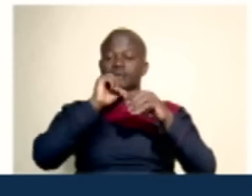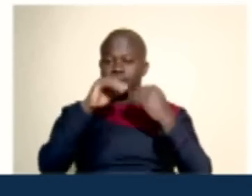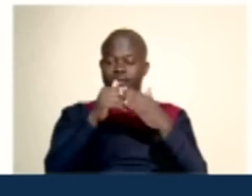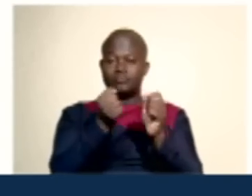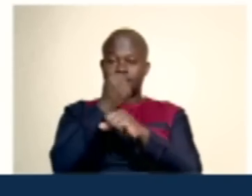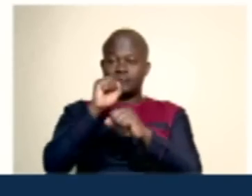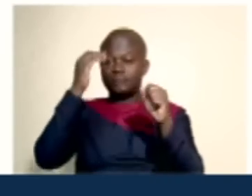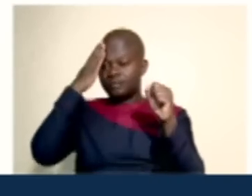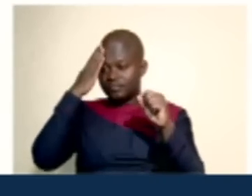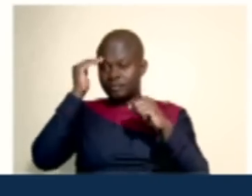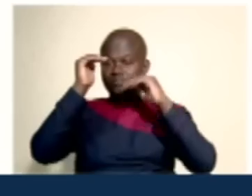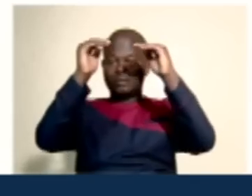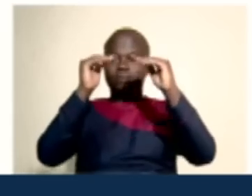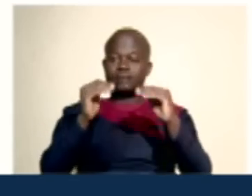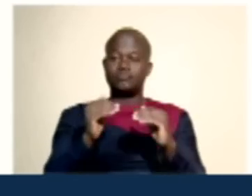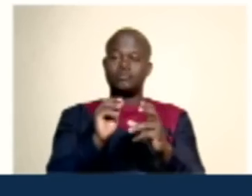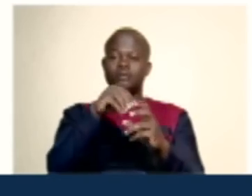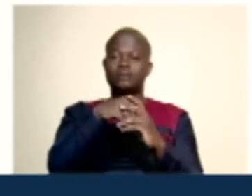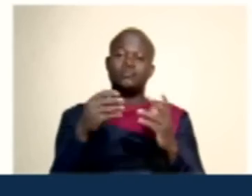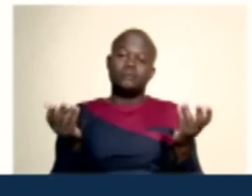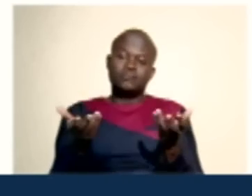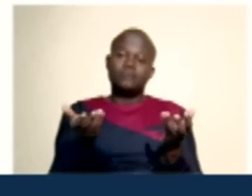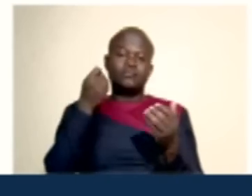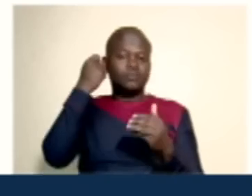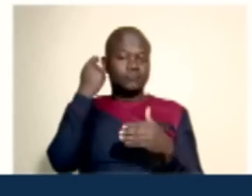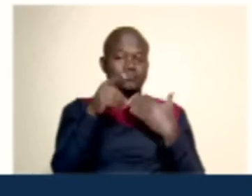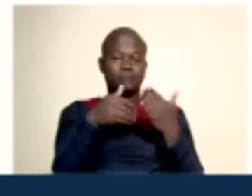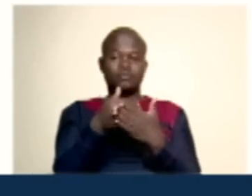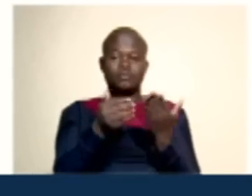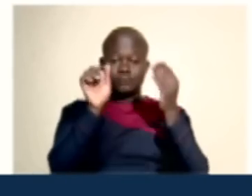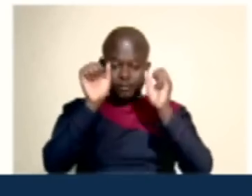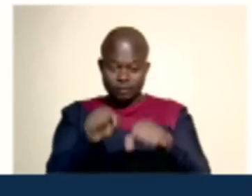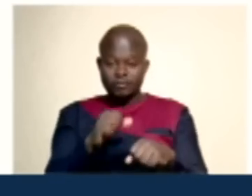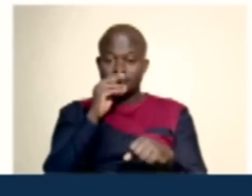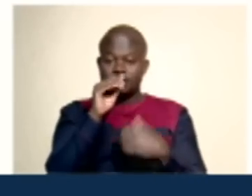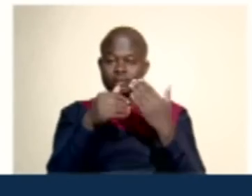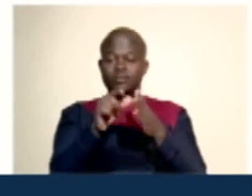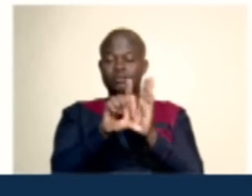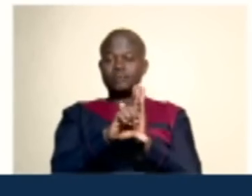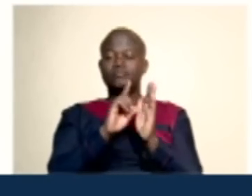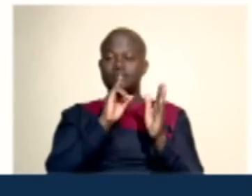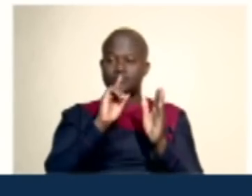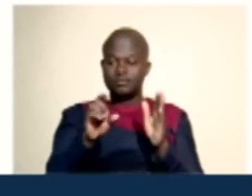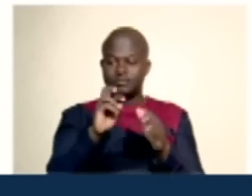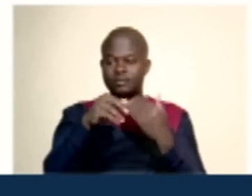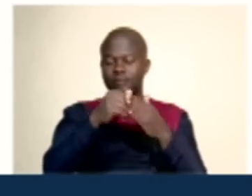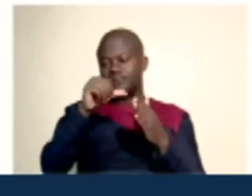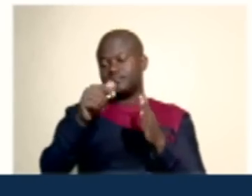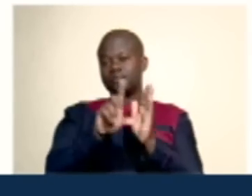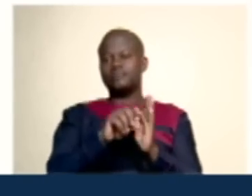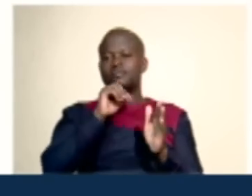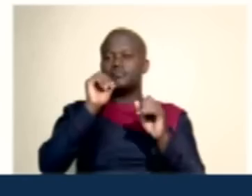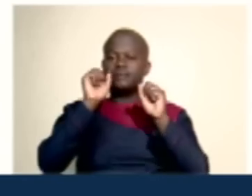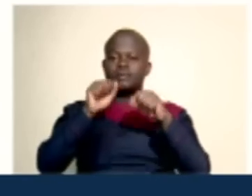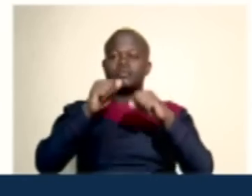washoboraga kumenya urwego waburishyizeho bivuze yuko washobora kuvuga itegeko teka cyangwa akavuga n'imategeko ntago